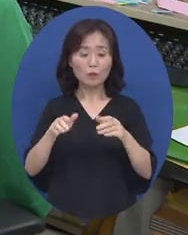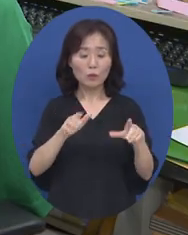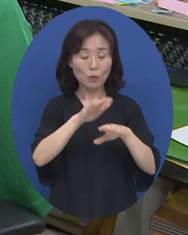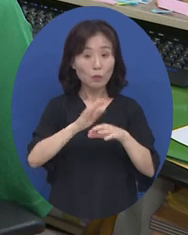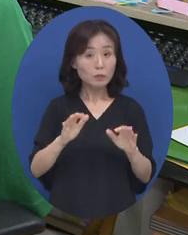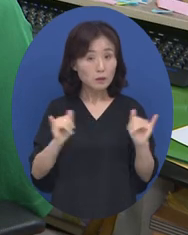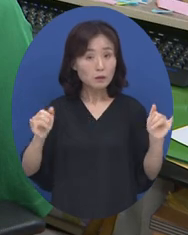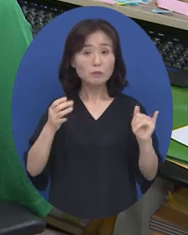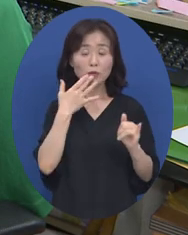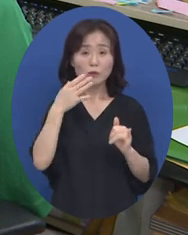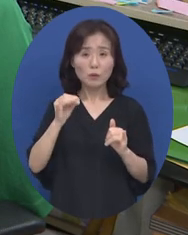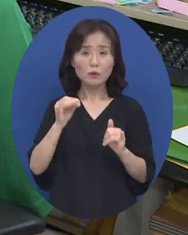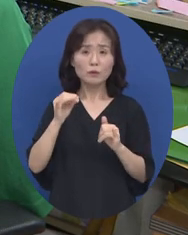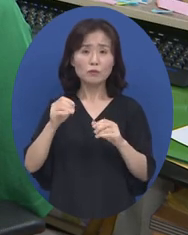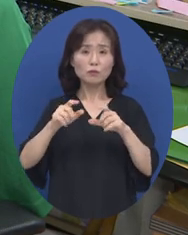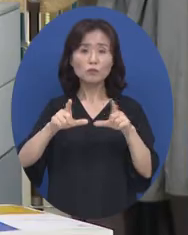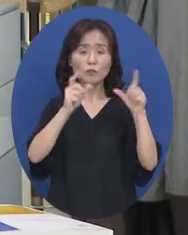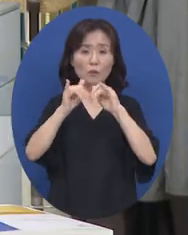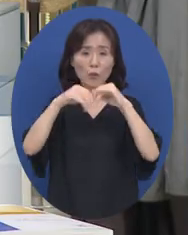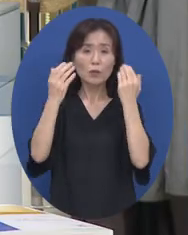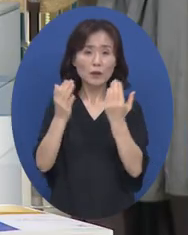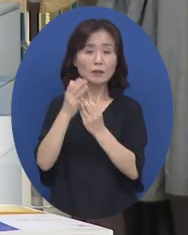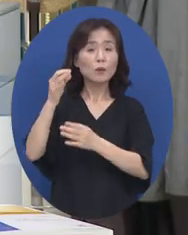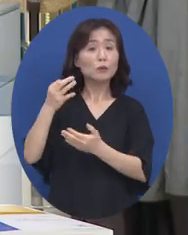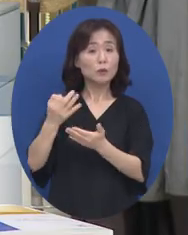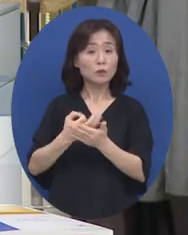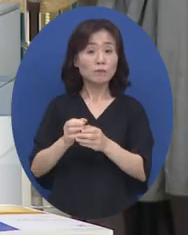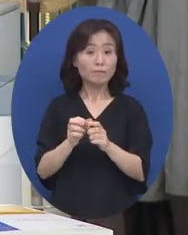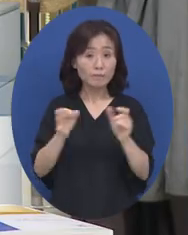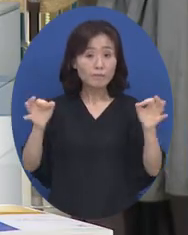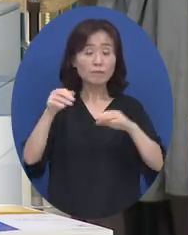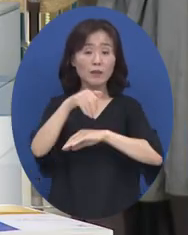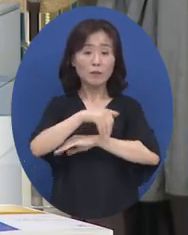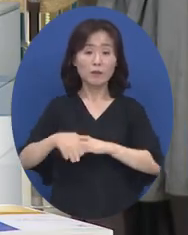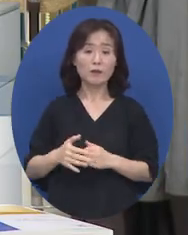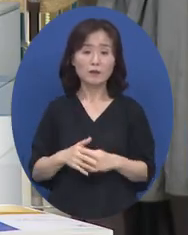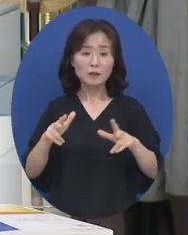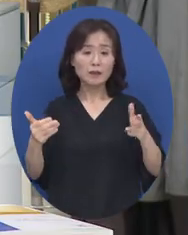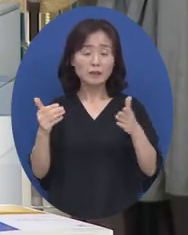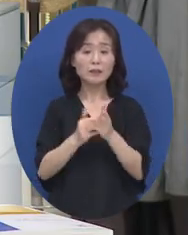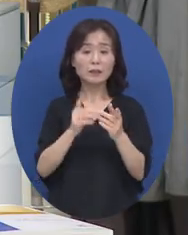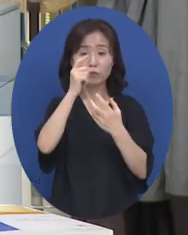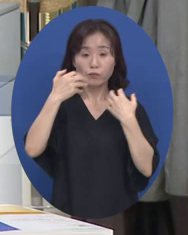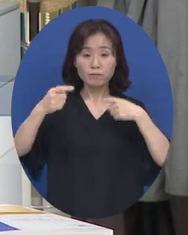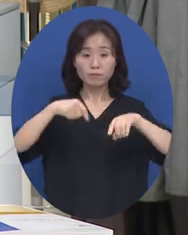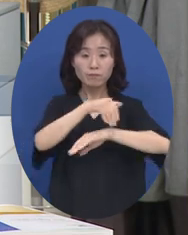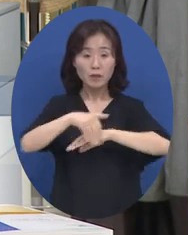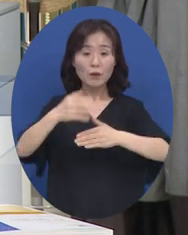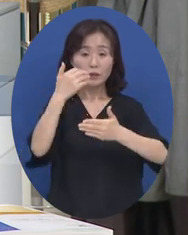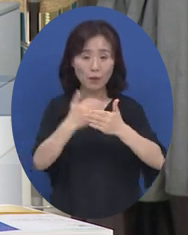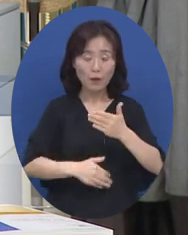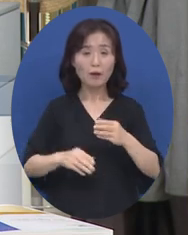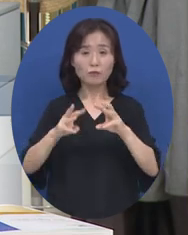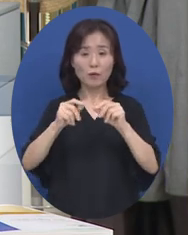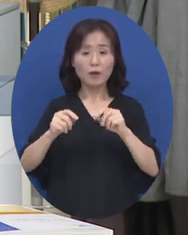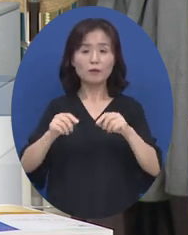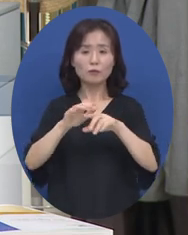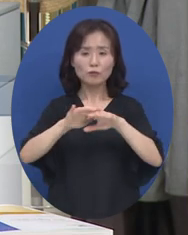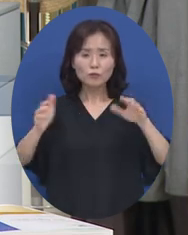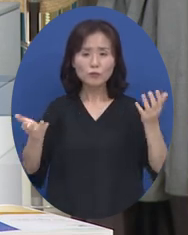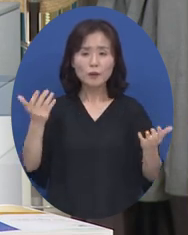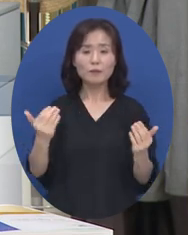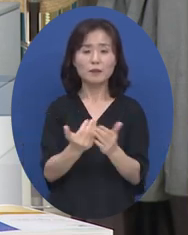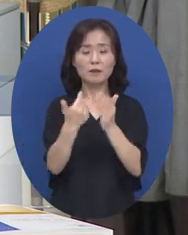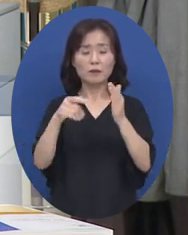기본소득을 지급할 예정입니다 지금까지 정부 정책에서 제외 되어 왔고 국회에 균형적인 발전을 위해